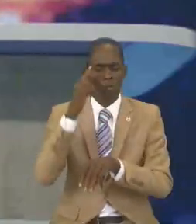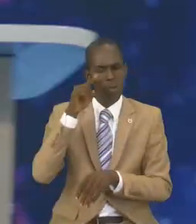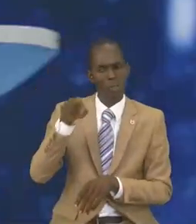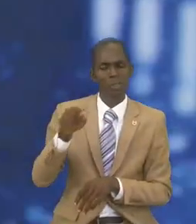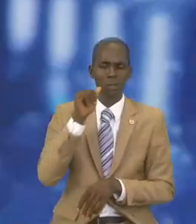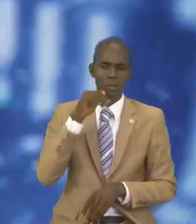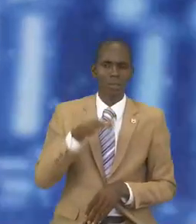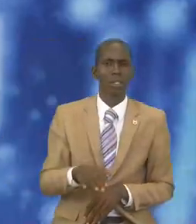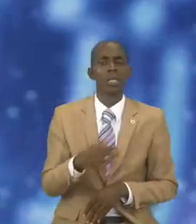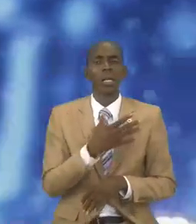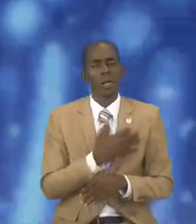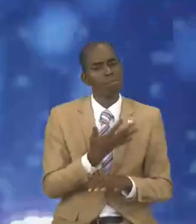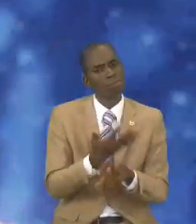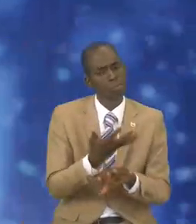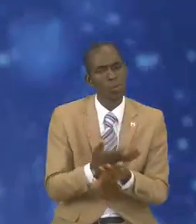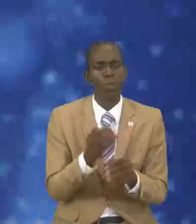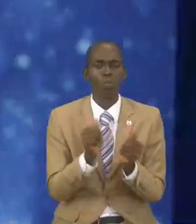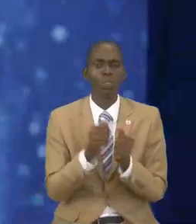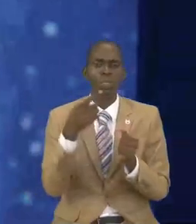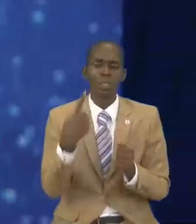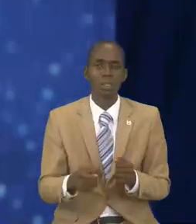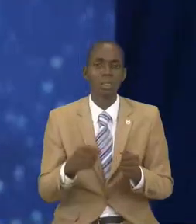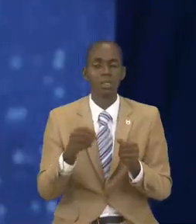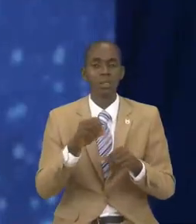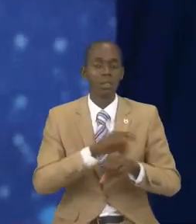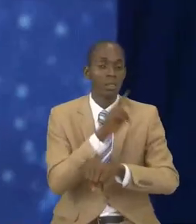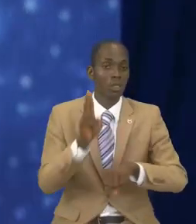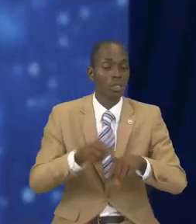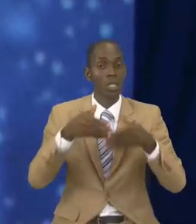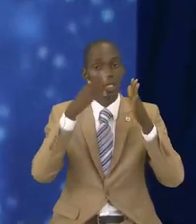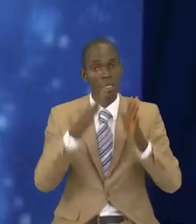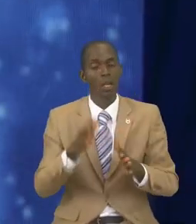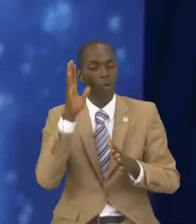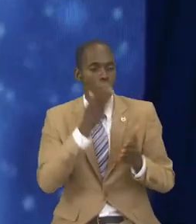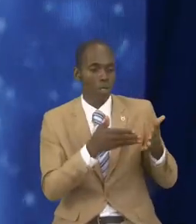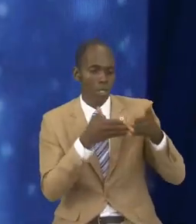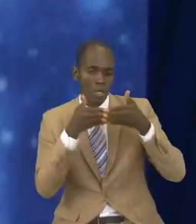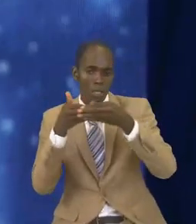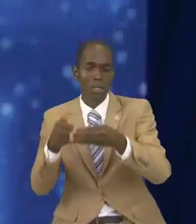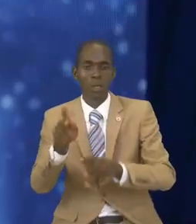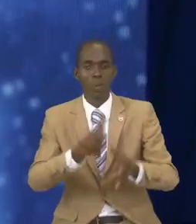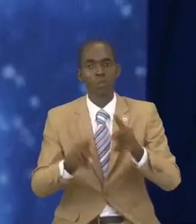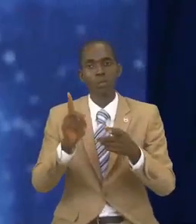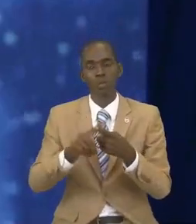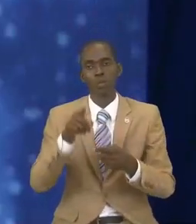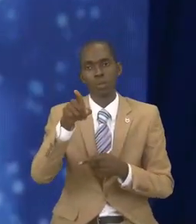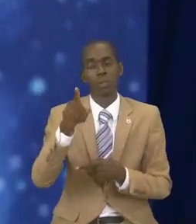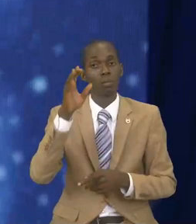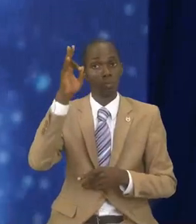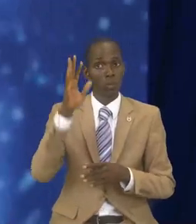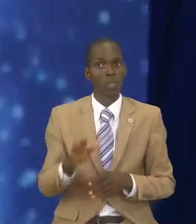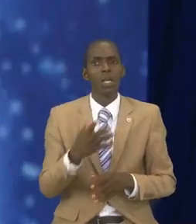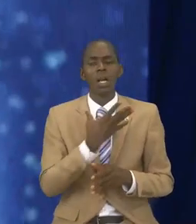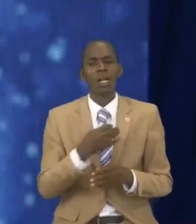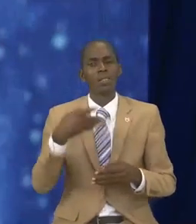enfant. Alors, ils plaidaient avec le pasteur national là-bas pour qu'il l'amène, pour que je prie. Et le pasteur a dit, restez